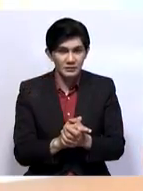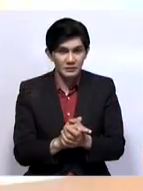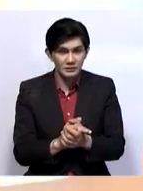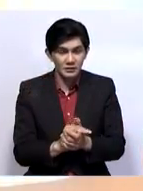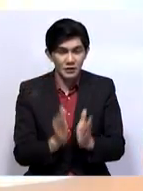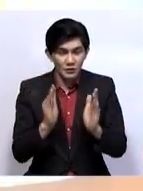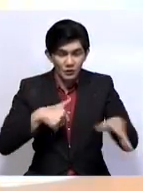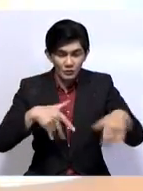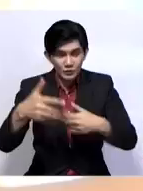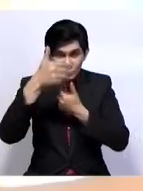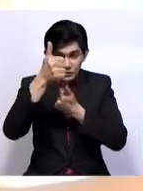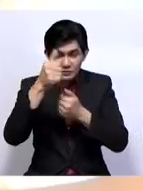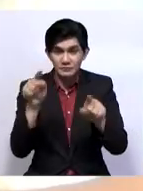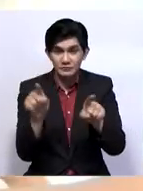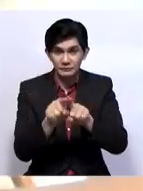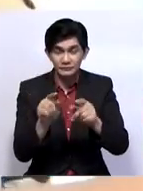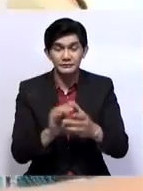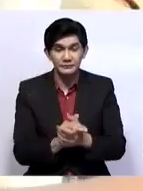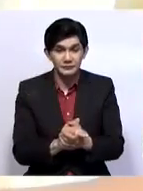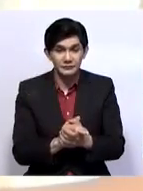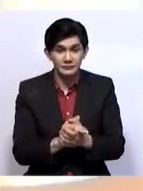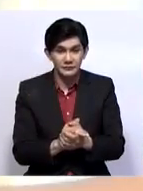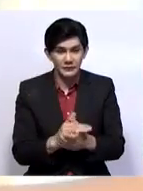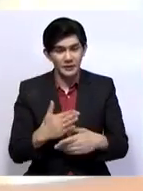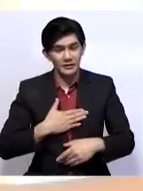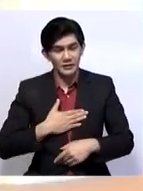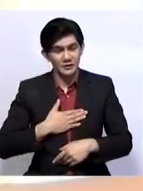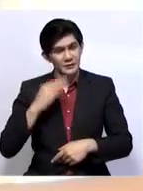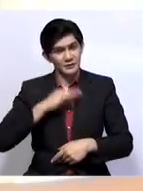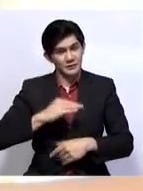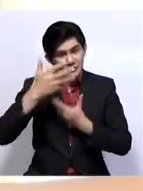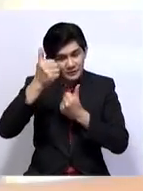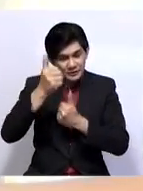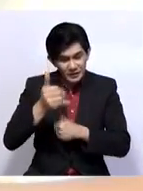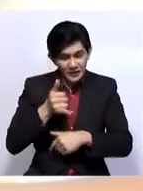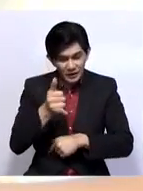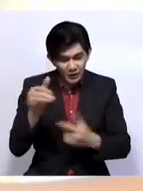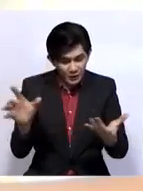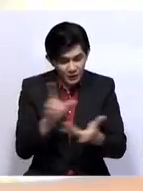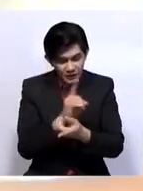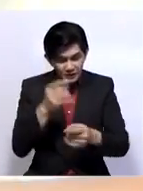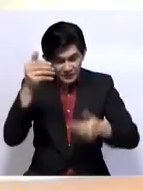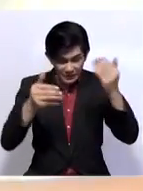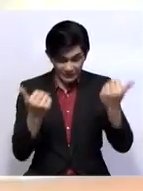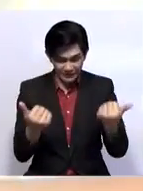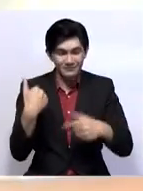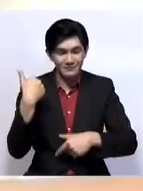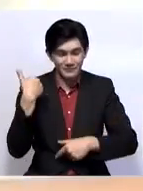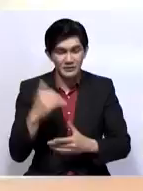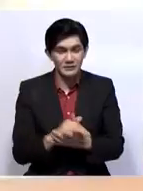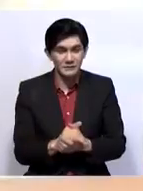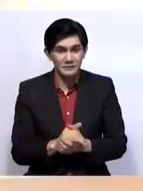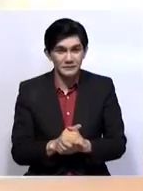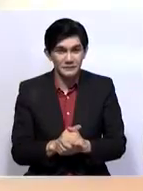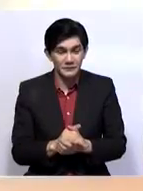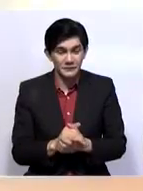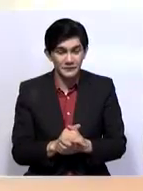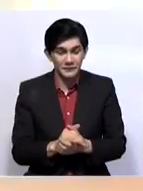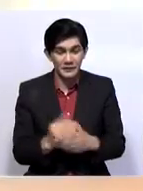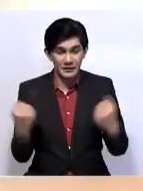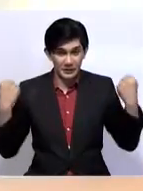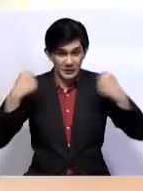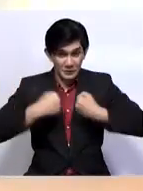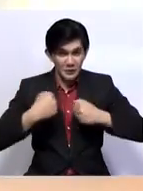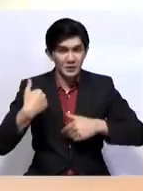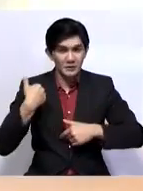จุดดึงดูดที่น่าสนใจอีกอย่างนึงอ่ะทำให้เราแบบว่ารู้สึกสนใจในวัฒนธรรมนี้กิจกรรมนี้แล้วก็มันทั้งมีเรื่องการแต่